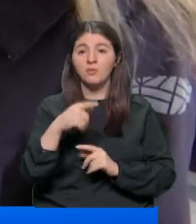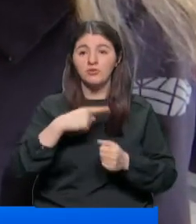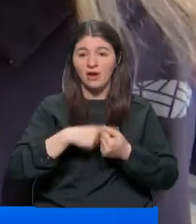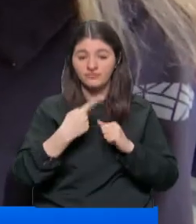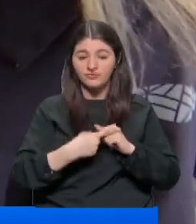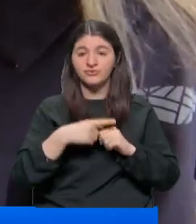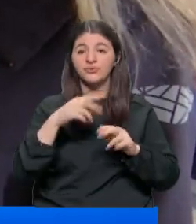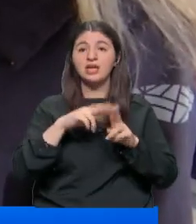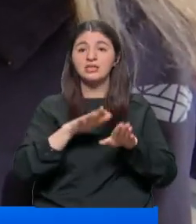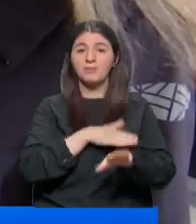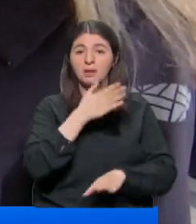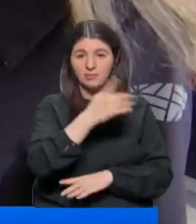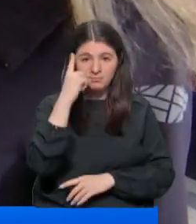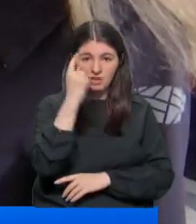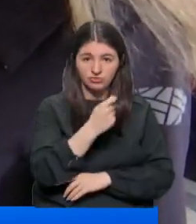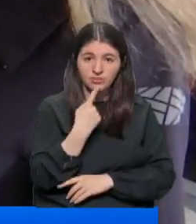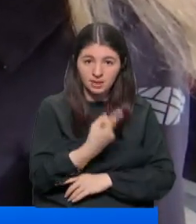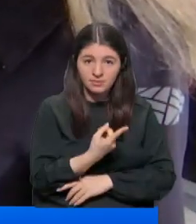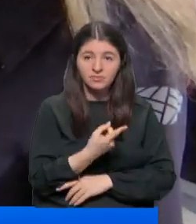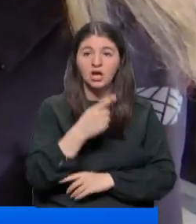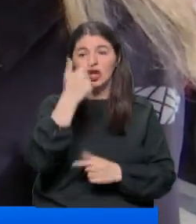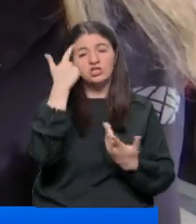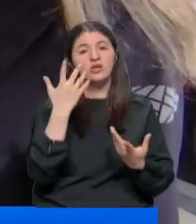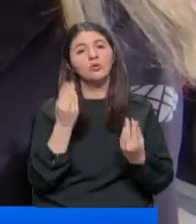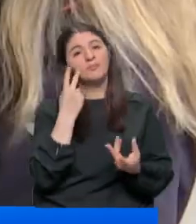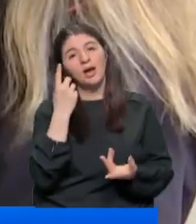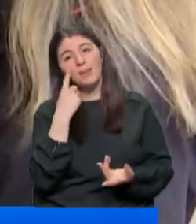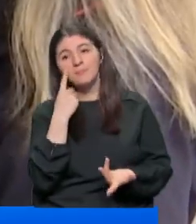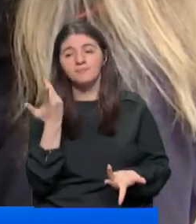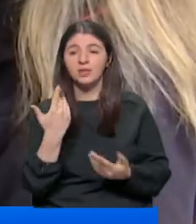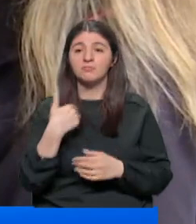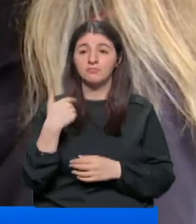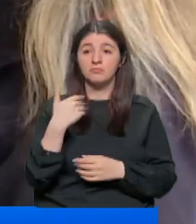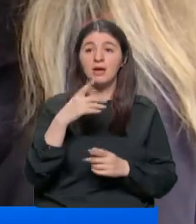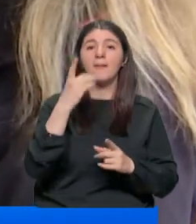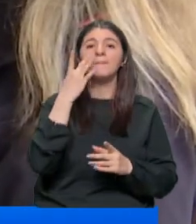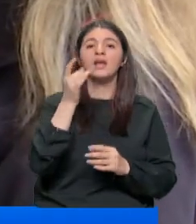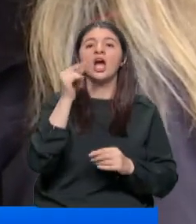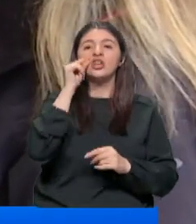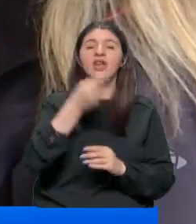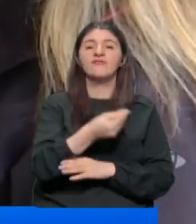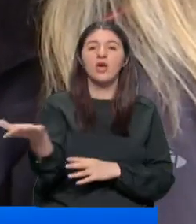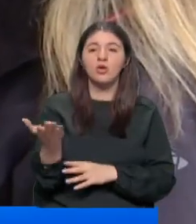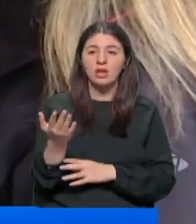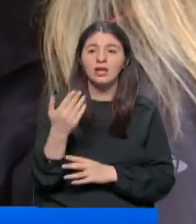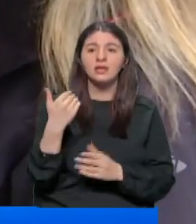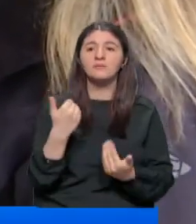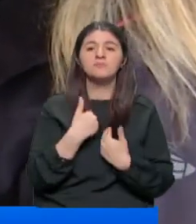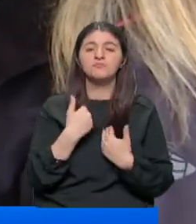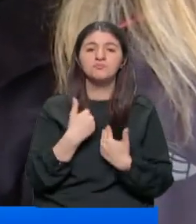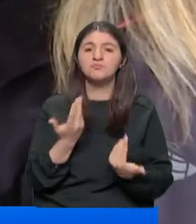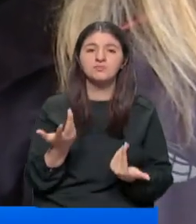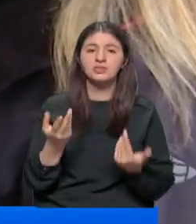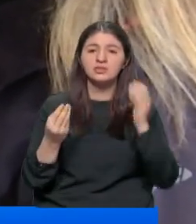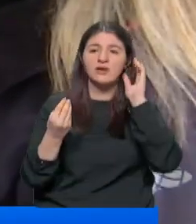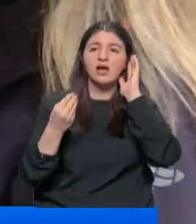hafta kaymakamlığa başvurayım dedim. İnşallah olur bakalım. Belirli bir kişilere veriyorlar. Üzerinde malın